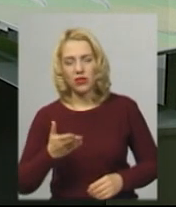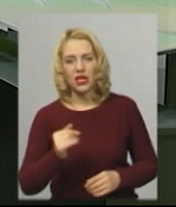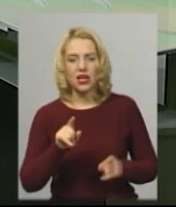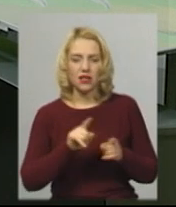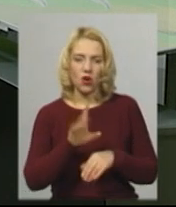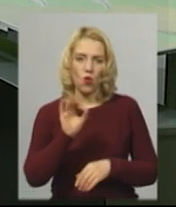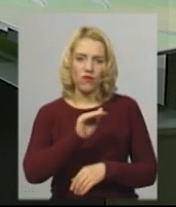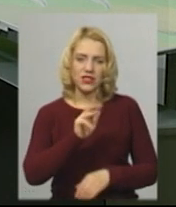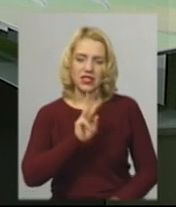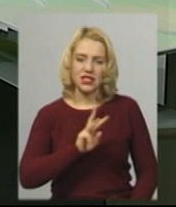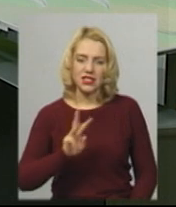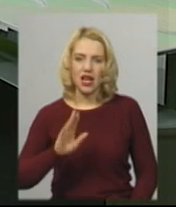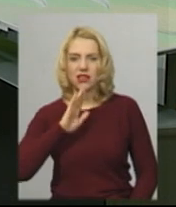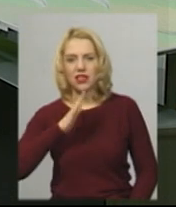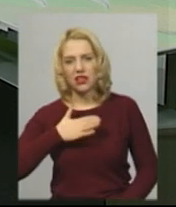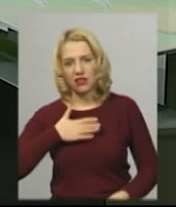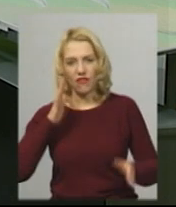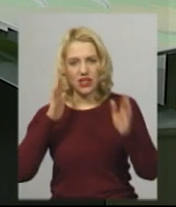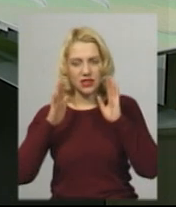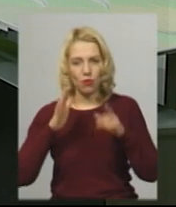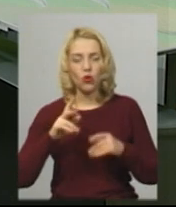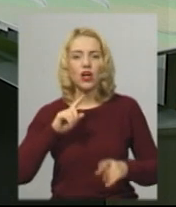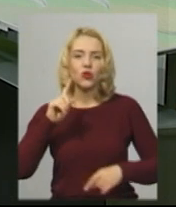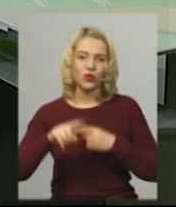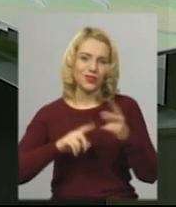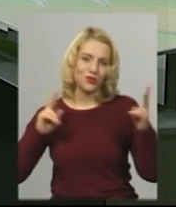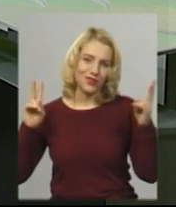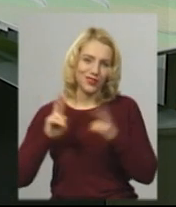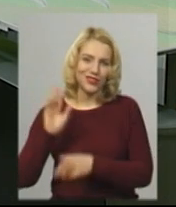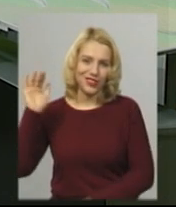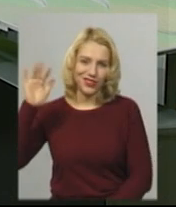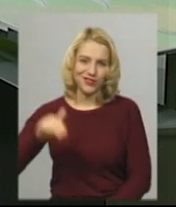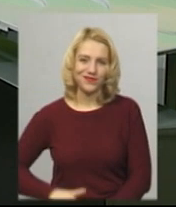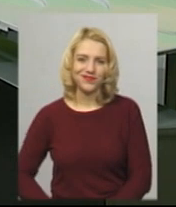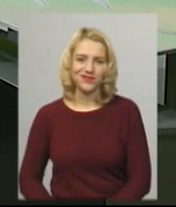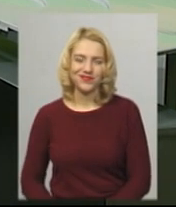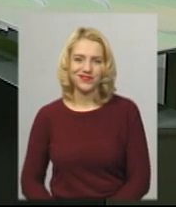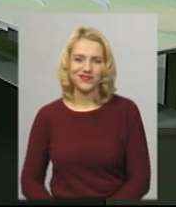офіційному сайті та на нашій сторінці у Facebook. Зустрінемося о 20:30.